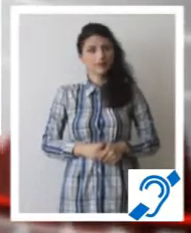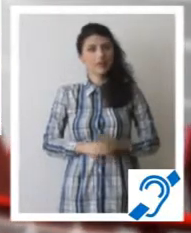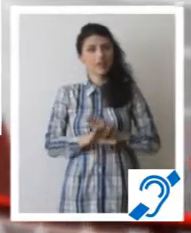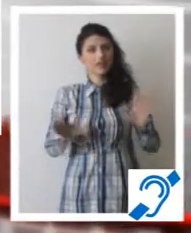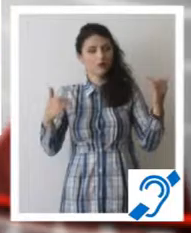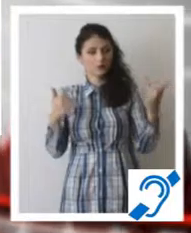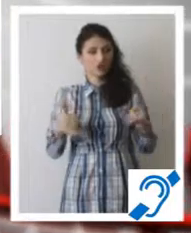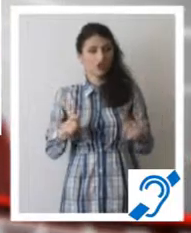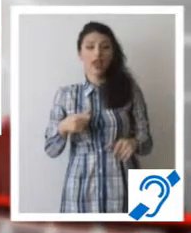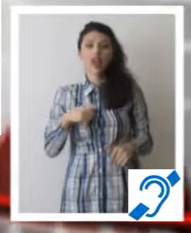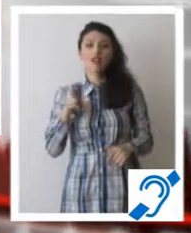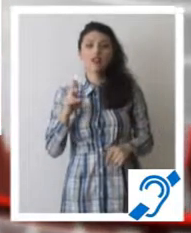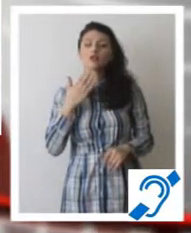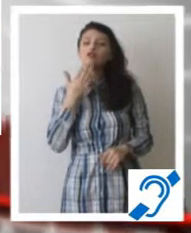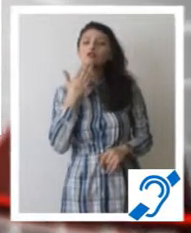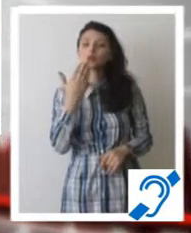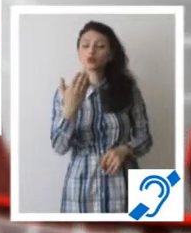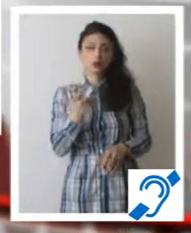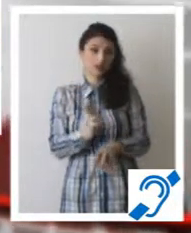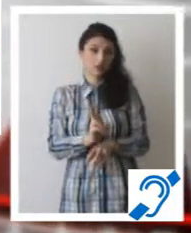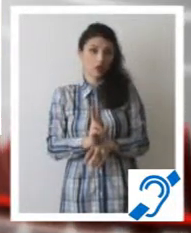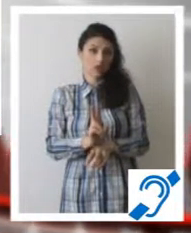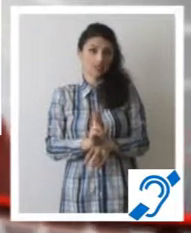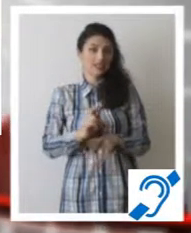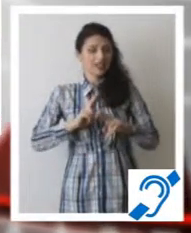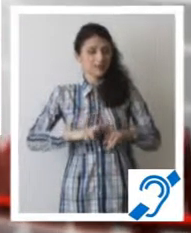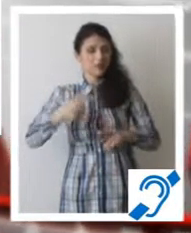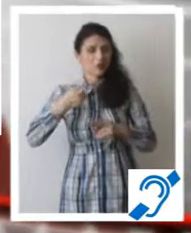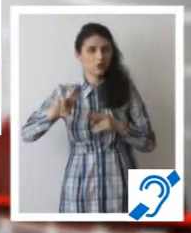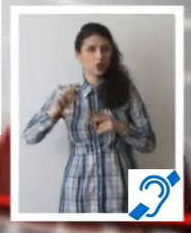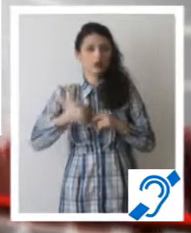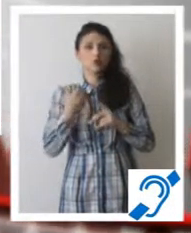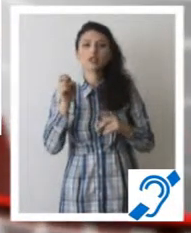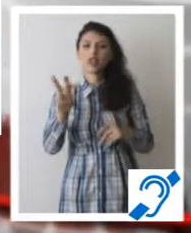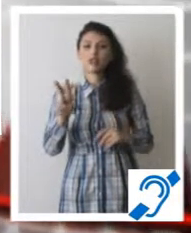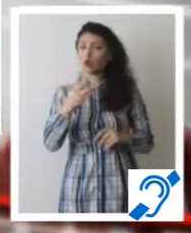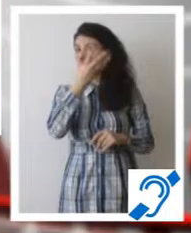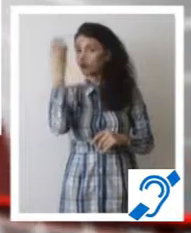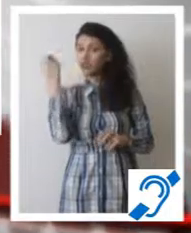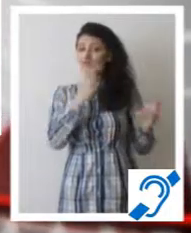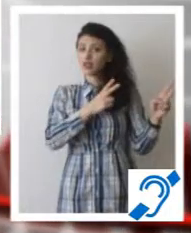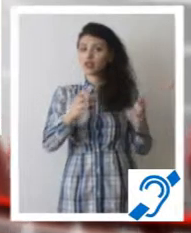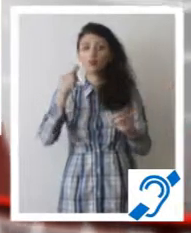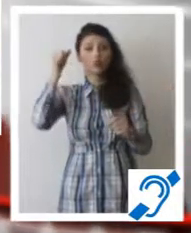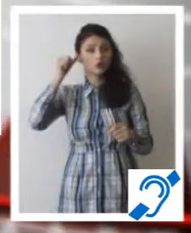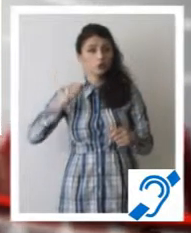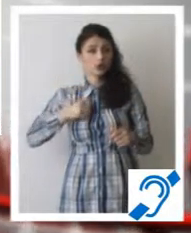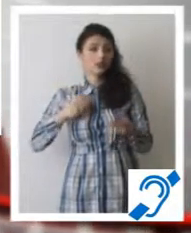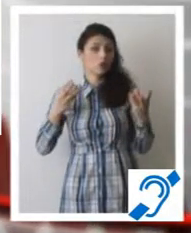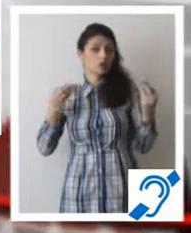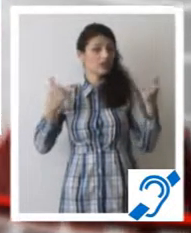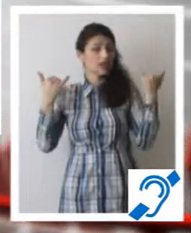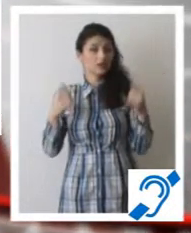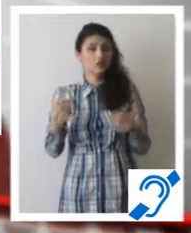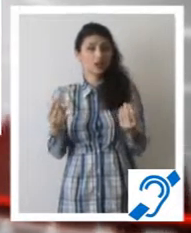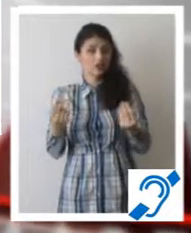Acestea au fost știrile, sunt Nicoleta Preda și vă mulțumesc pentru atenție. Rămâneți în continuare cu Absolut TV. Nu uitați, în fiecare zi ne puteți urmări